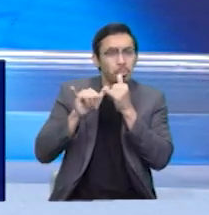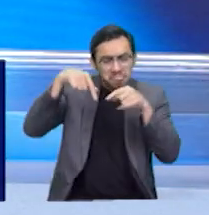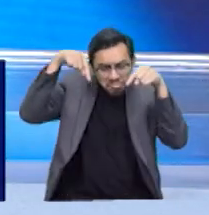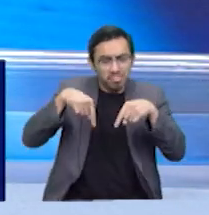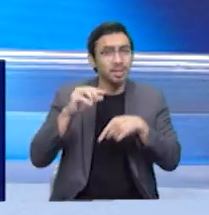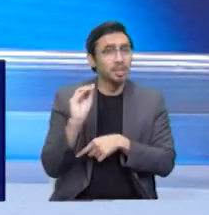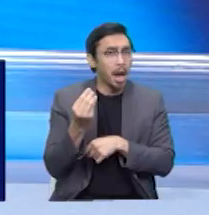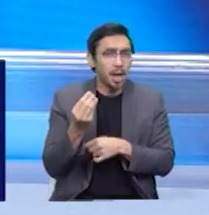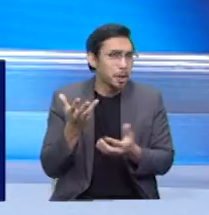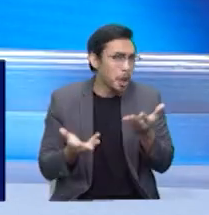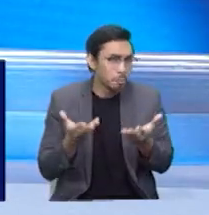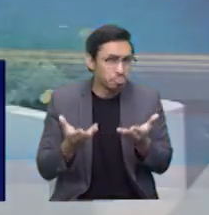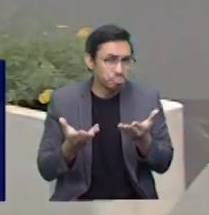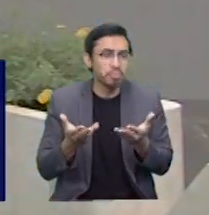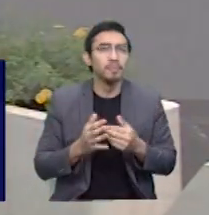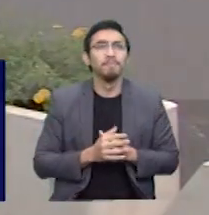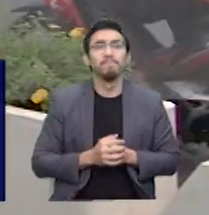di Jakarta?